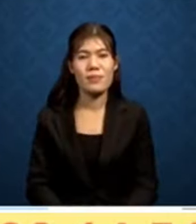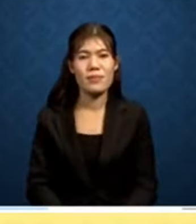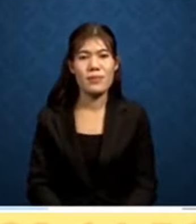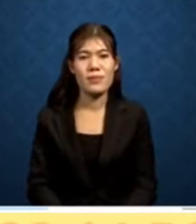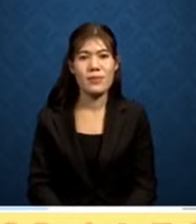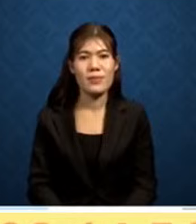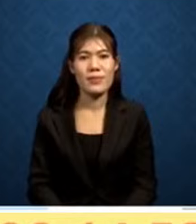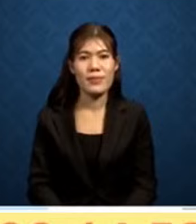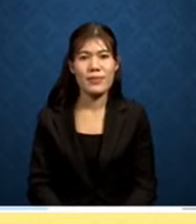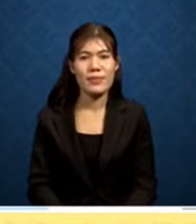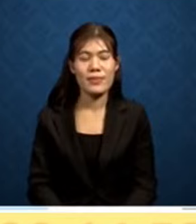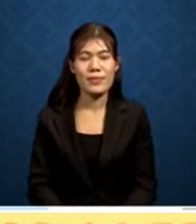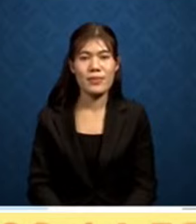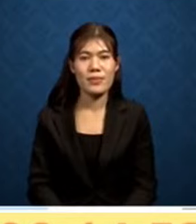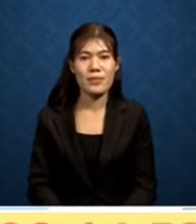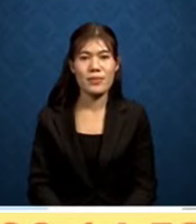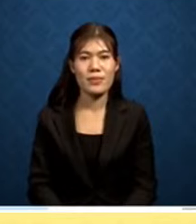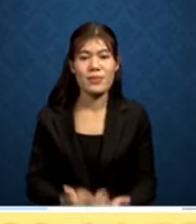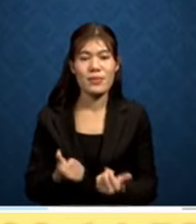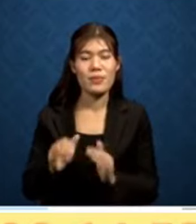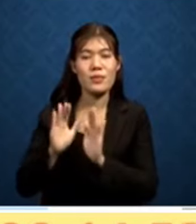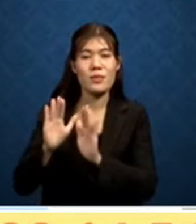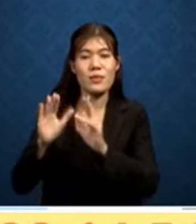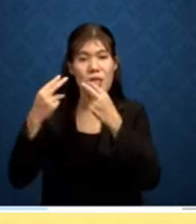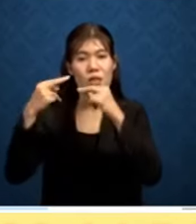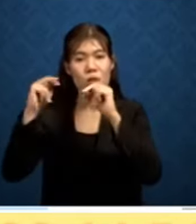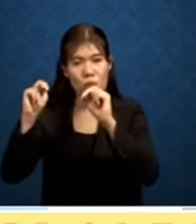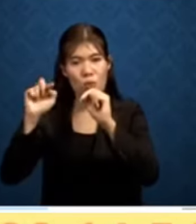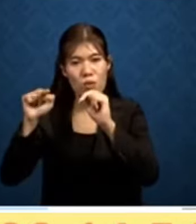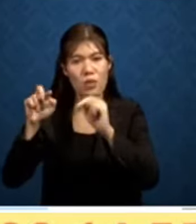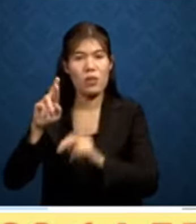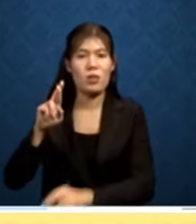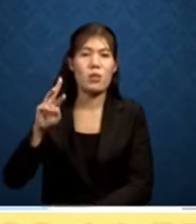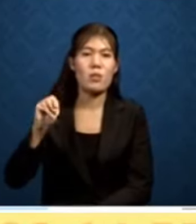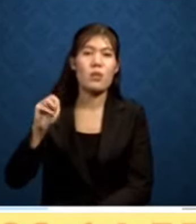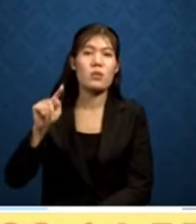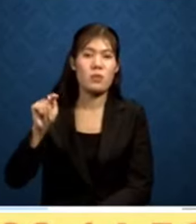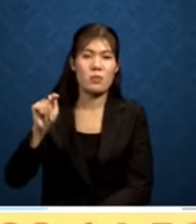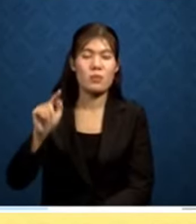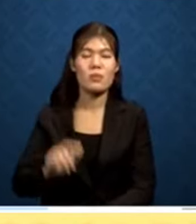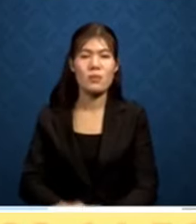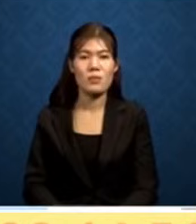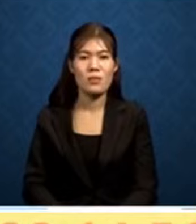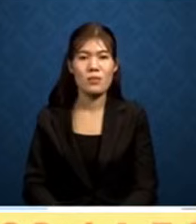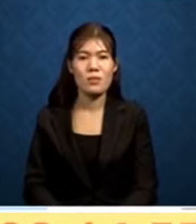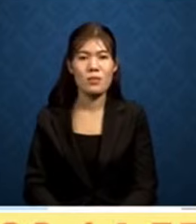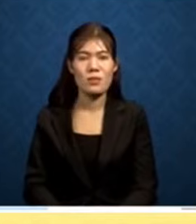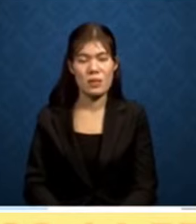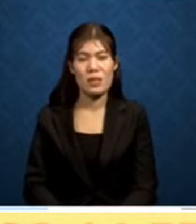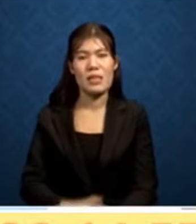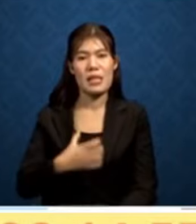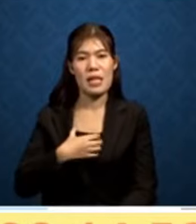สุดทายนี่ผมก็อยากจะฝากท่านนายกและท่านละทมนตีให้จรงจัง